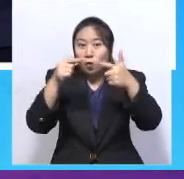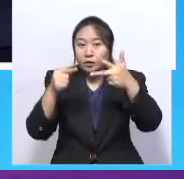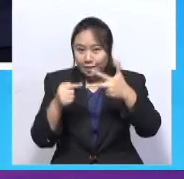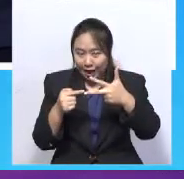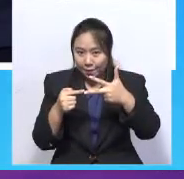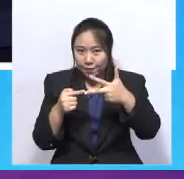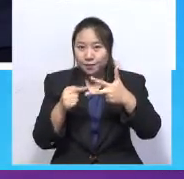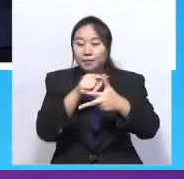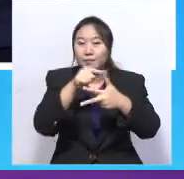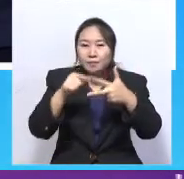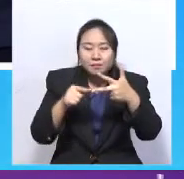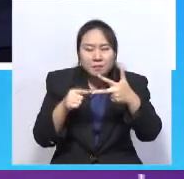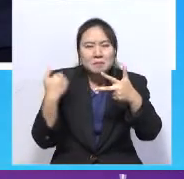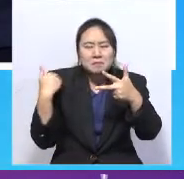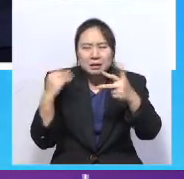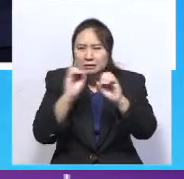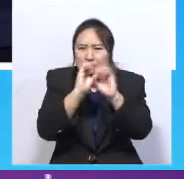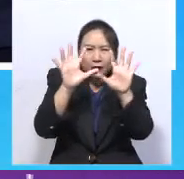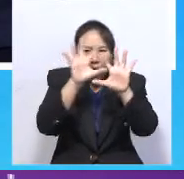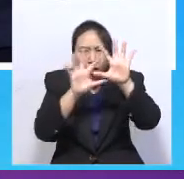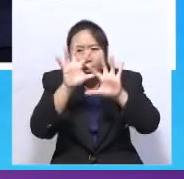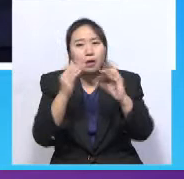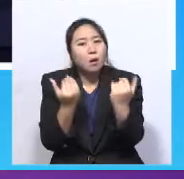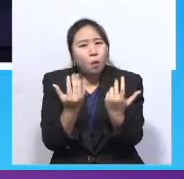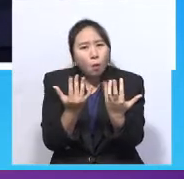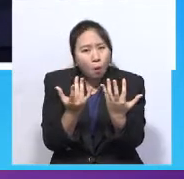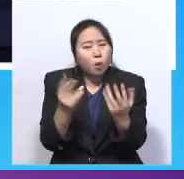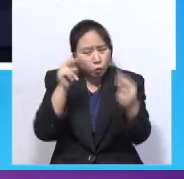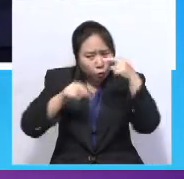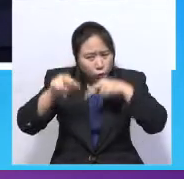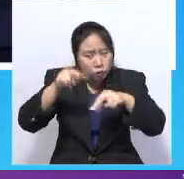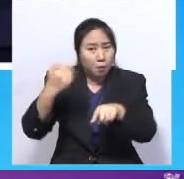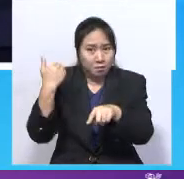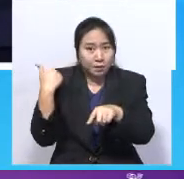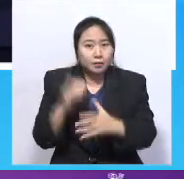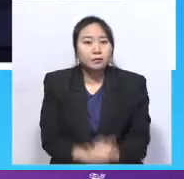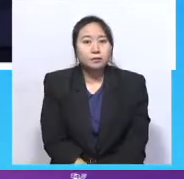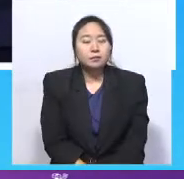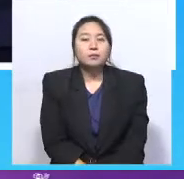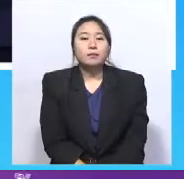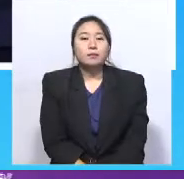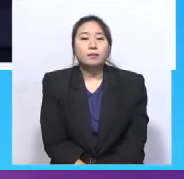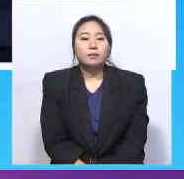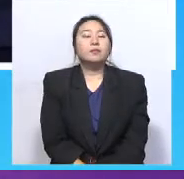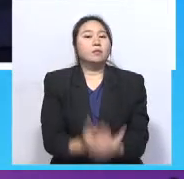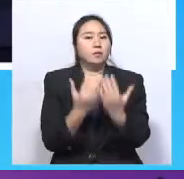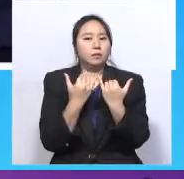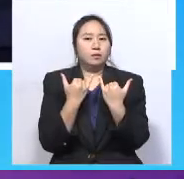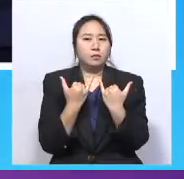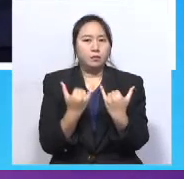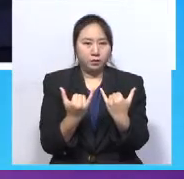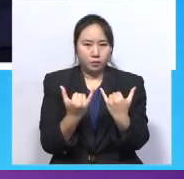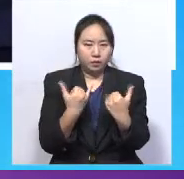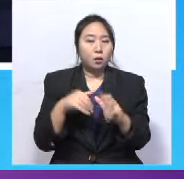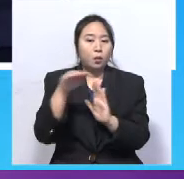ความเสียหายยังมีในส่วนไหนที่ยังไม่มีความชัดเจนเราต้องรอในเรื่องของการพิสูจน์ทราบไหมคะ คือตรงนี้นะครับเป็นเรื่องกระ